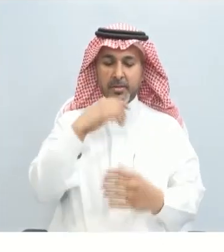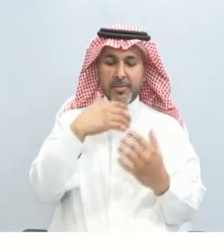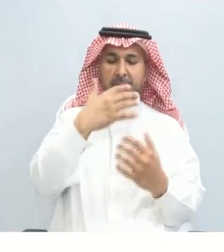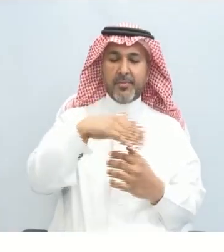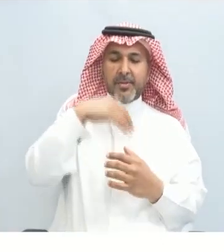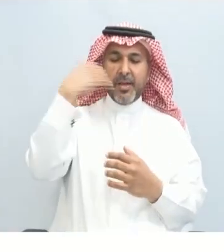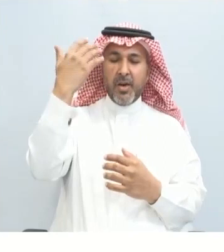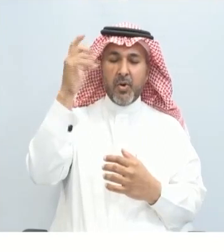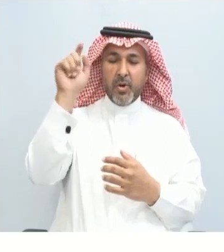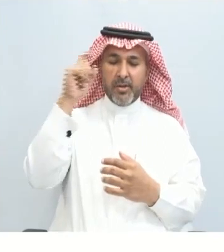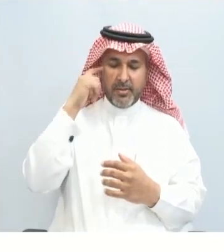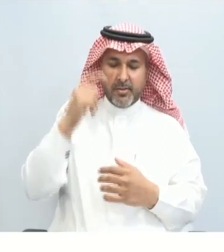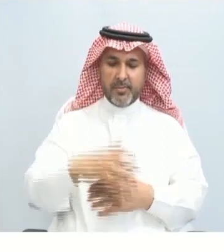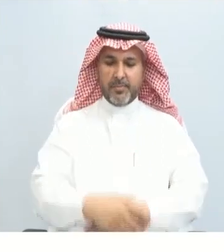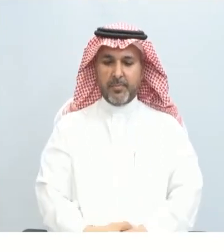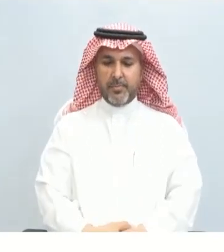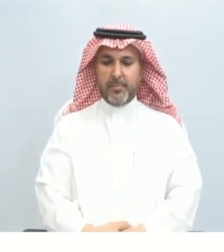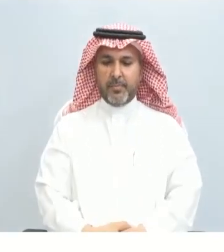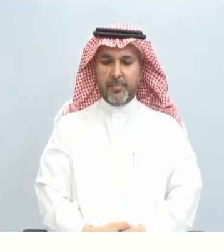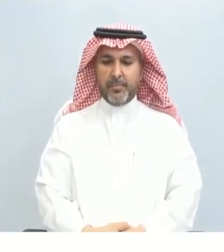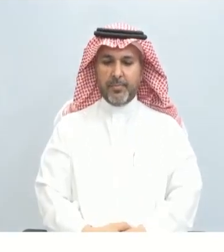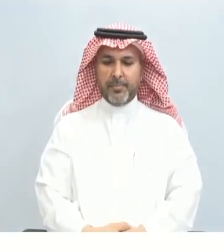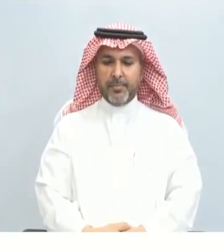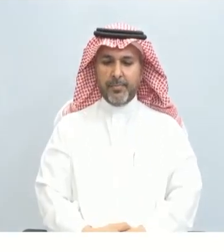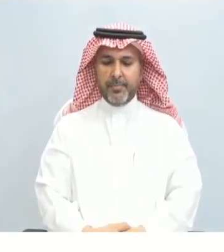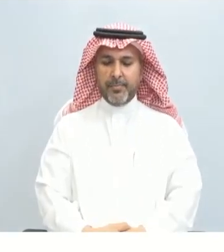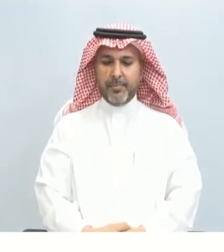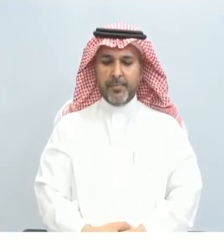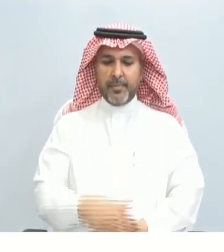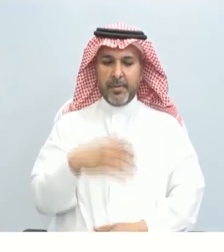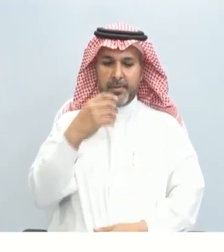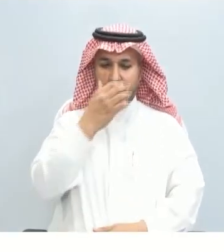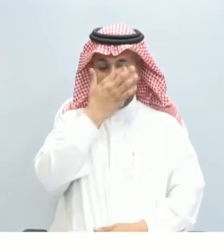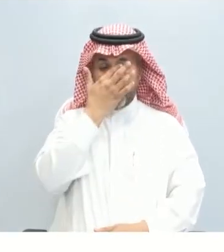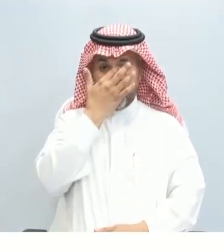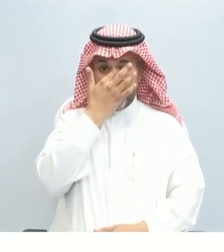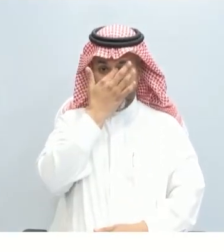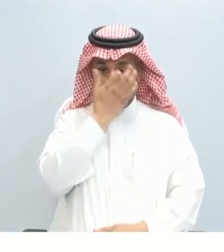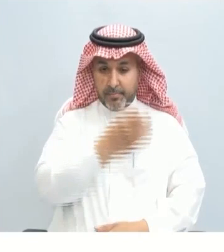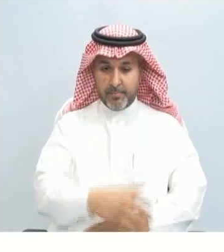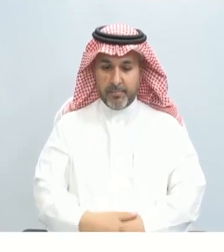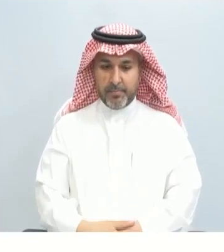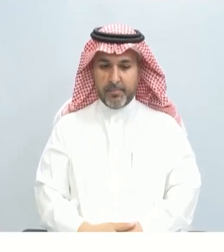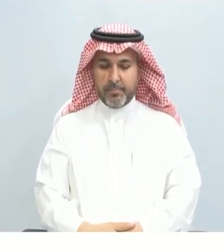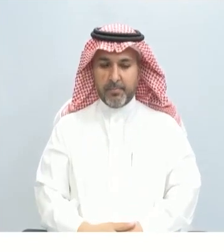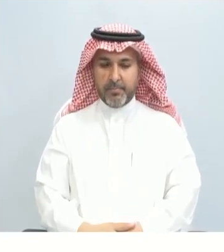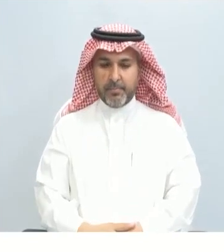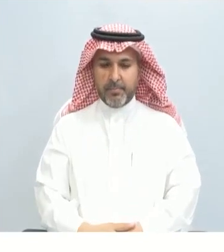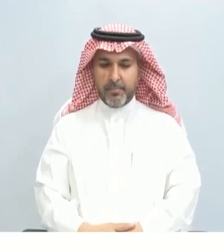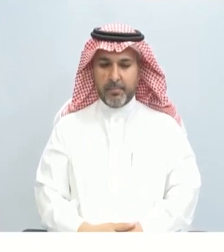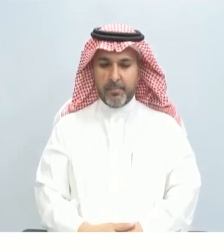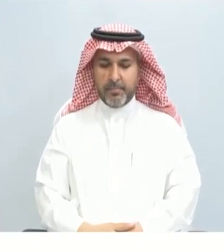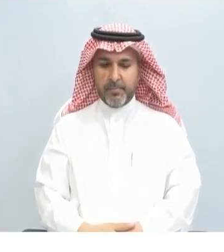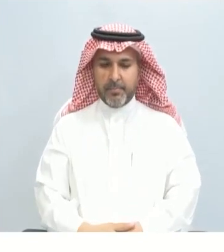الاس الاكس وبالتالي يصير عندك هنا لوغاريتم الاساس اين لاكس تربيع تساوي لوغاريتم الاساس 2